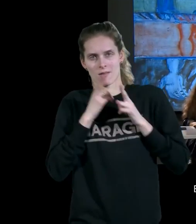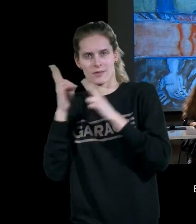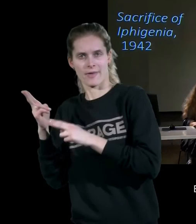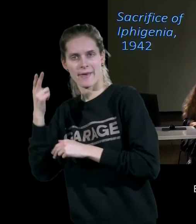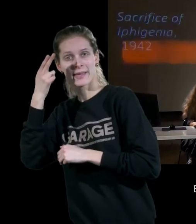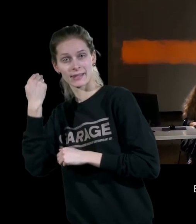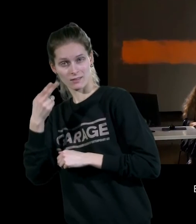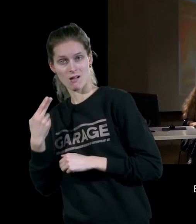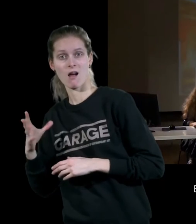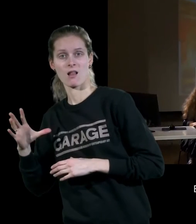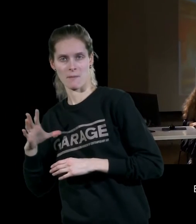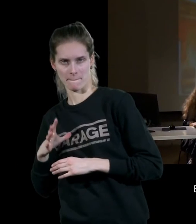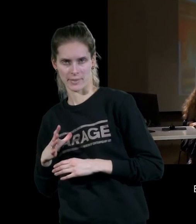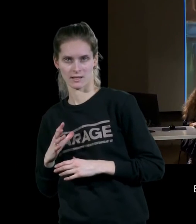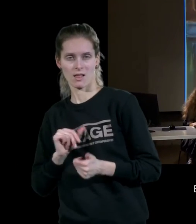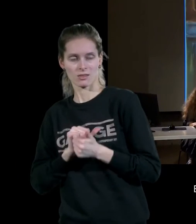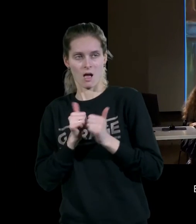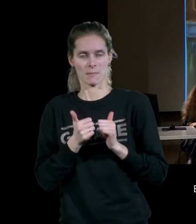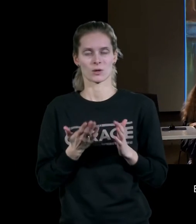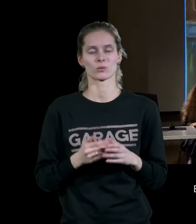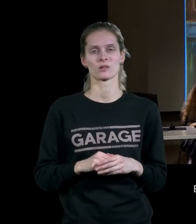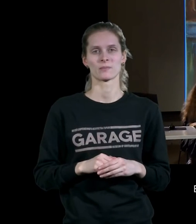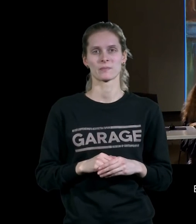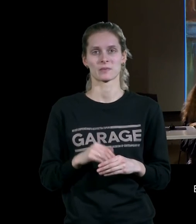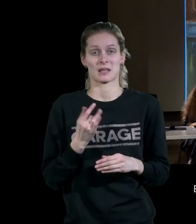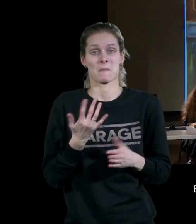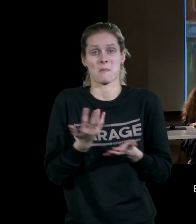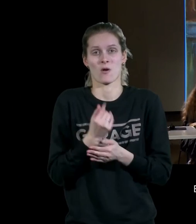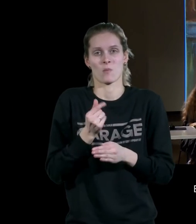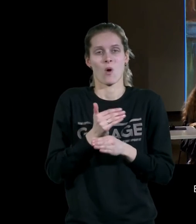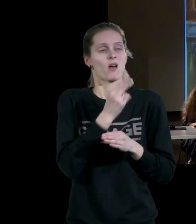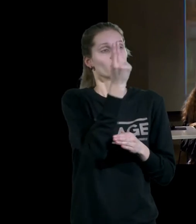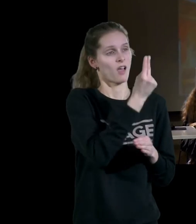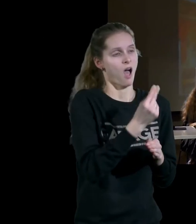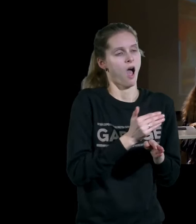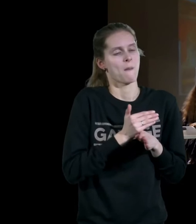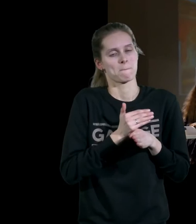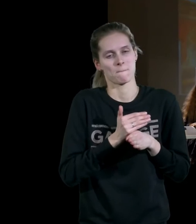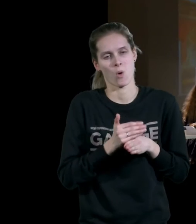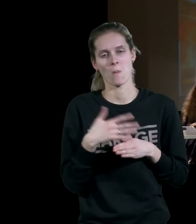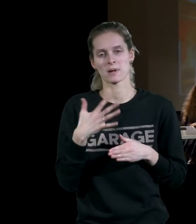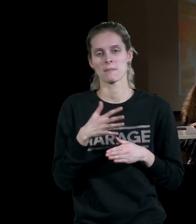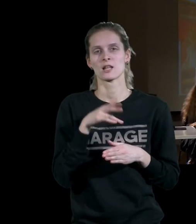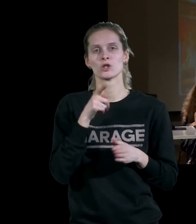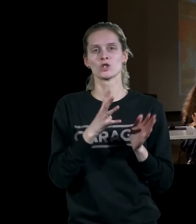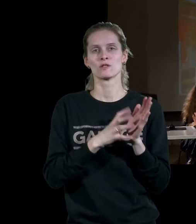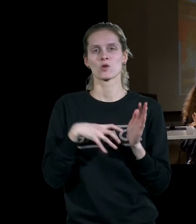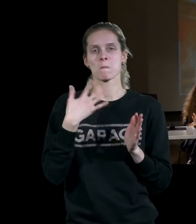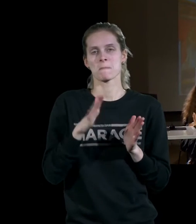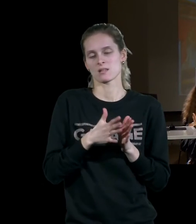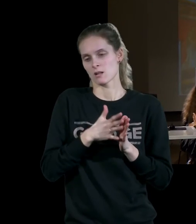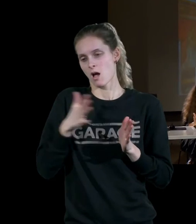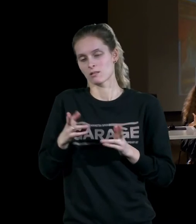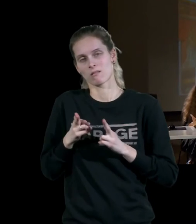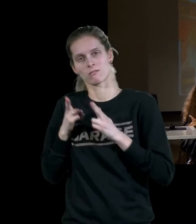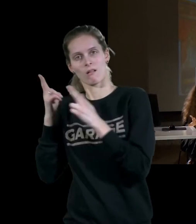Что у нас происходит? У нас не то происходит. Несколько позже, чем он написал вот эту работу, побывает он в 50-е годы, но, конечно, он ее